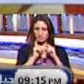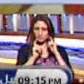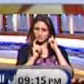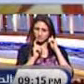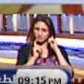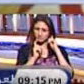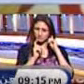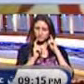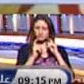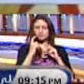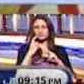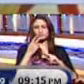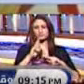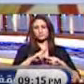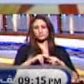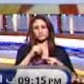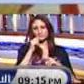الفاتيكان الجديد. اتفضلي يا مدام نجلاء.